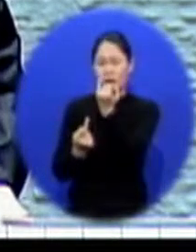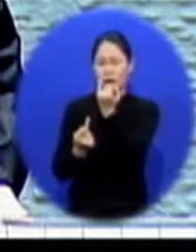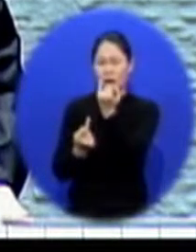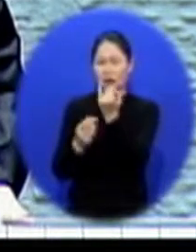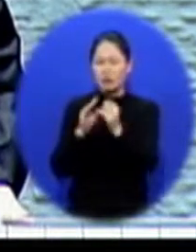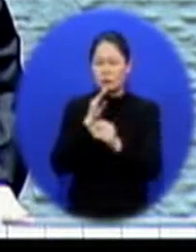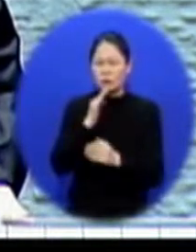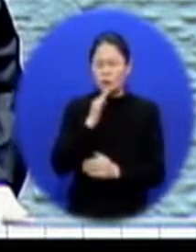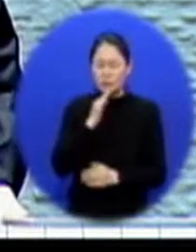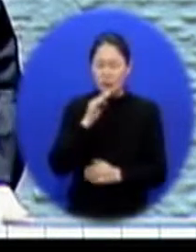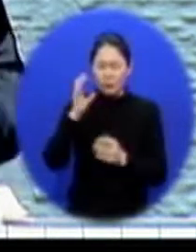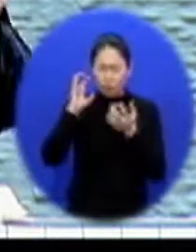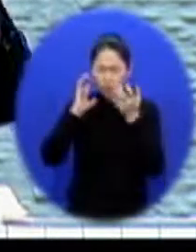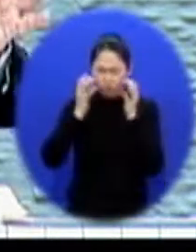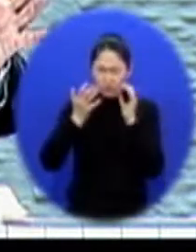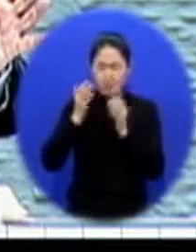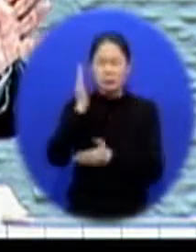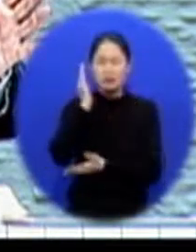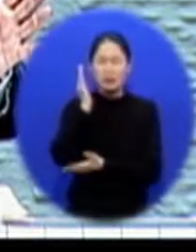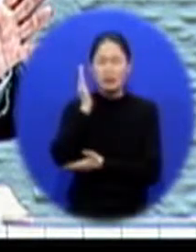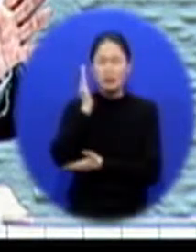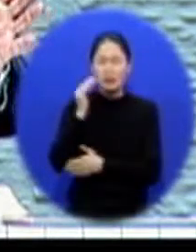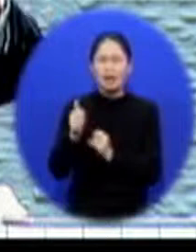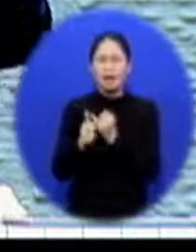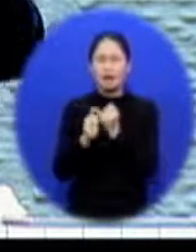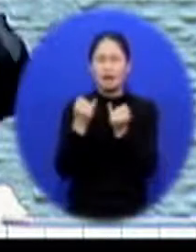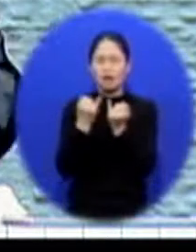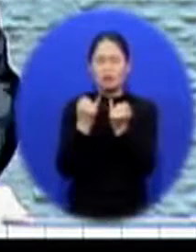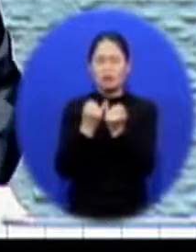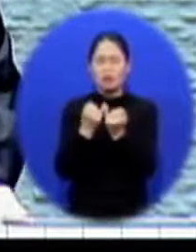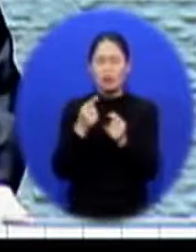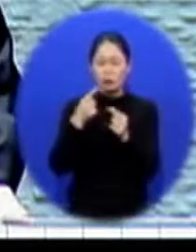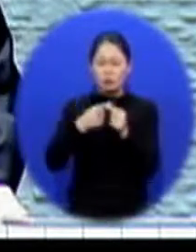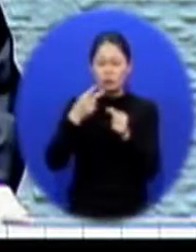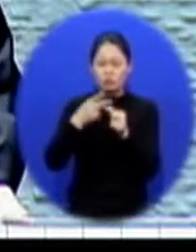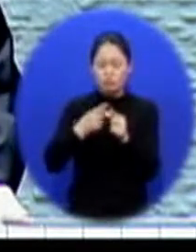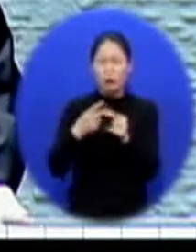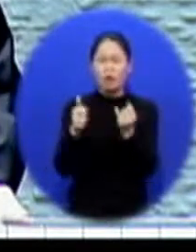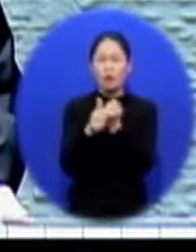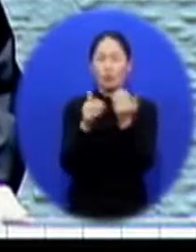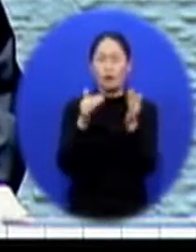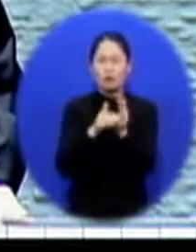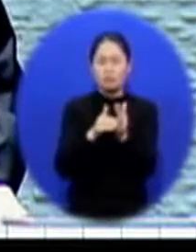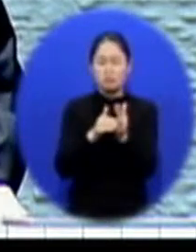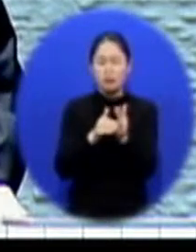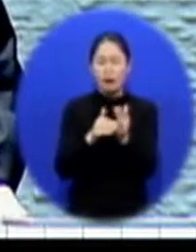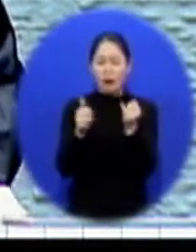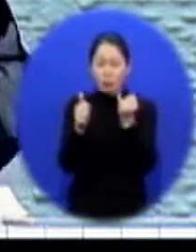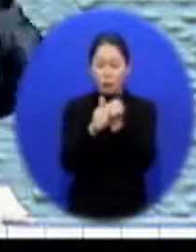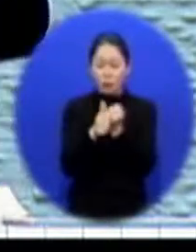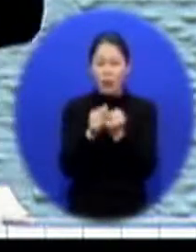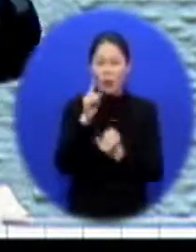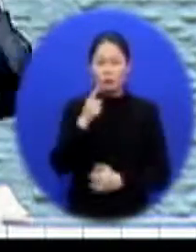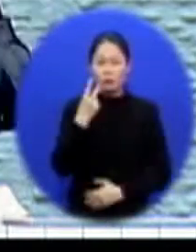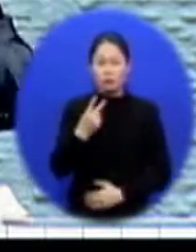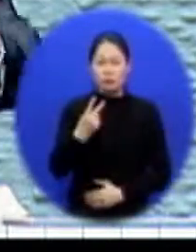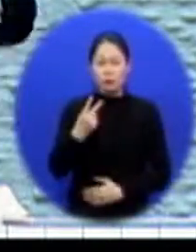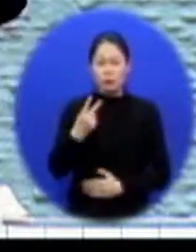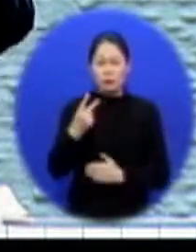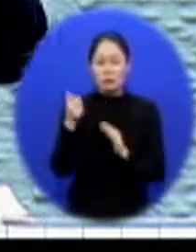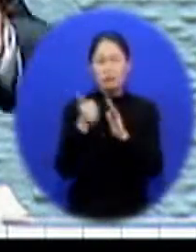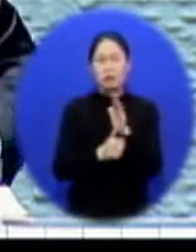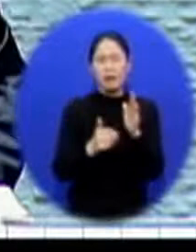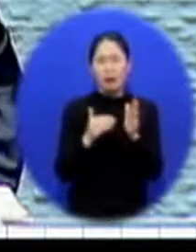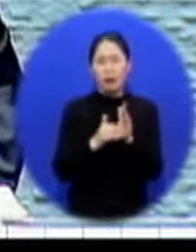여인입니다 상당히 부도덕한 유인 이에요 두 번이나 결혼에 실패한 여인입니다 남 내가 불어 산이